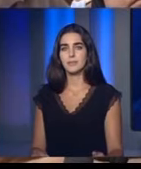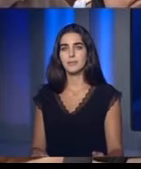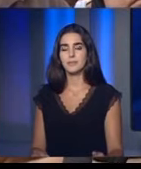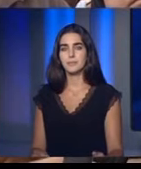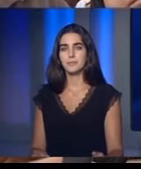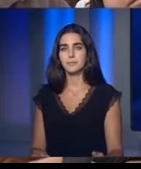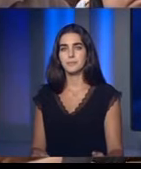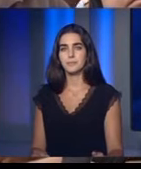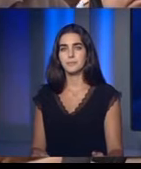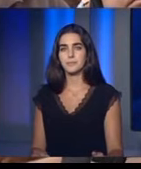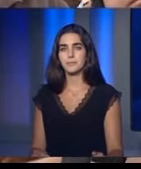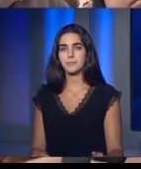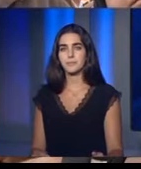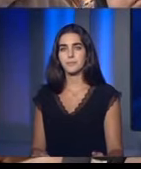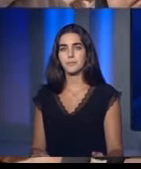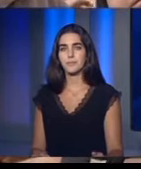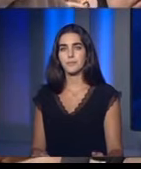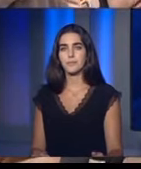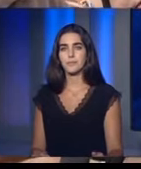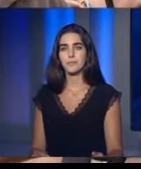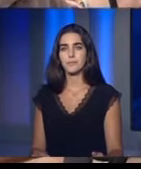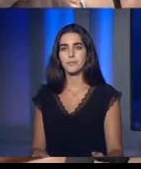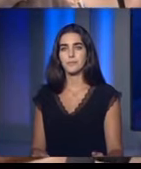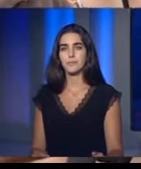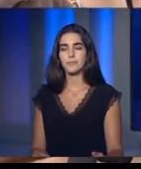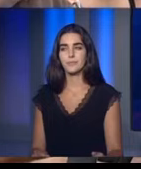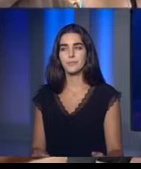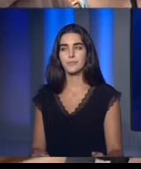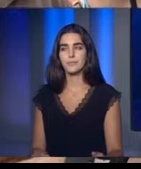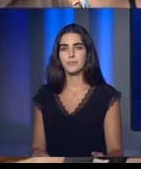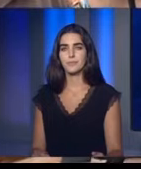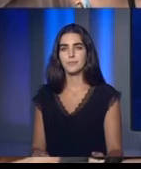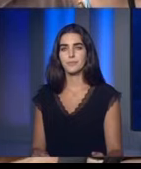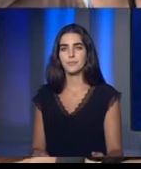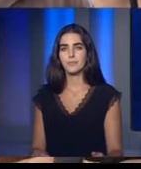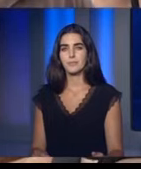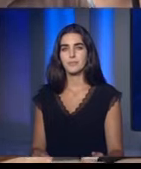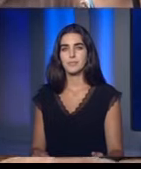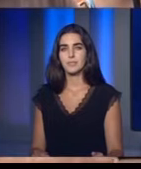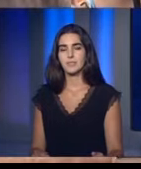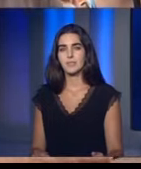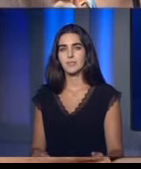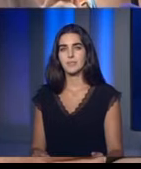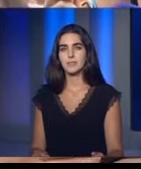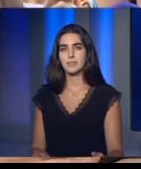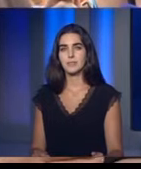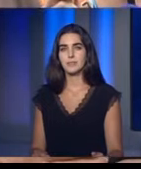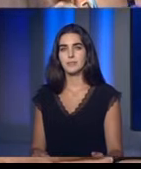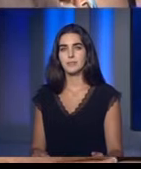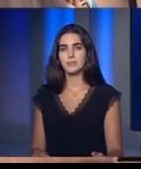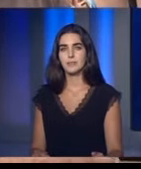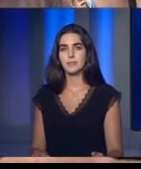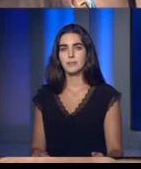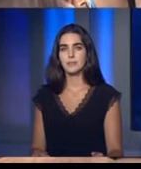نشهد منذ فترة ضغوطا تمارس على مدة عام التمييز الجديد جمال